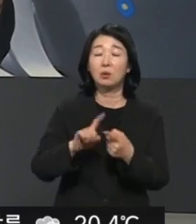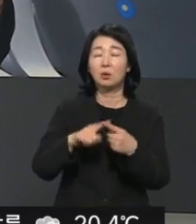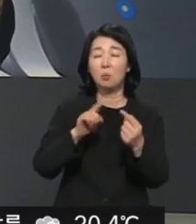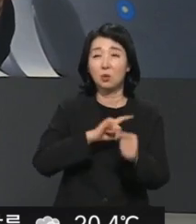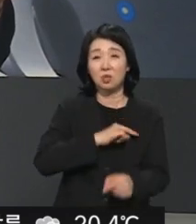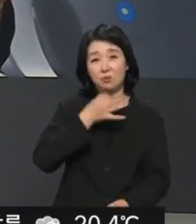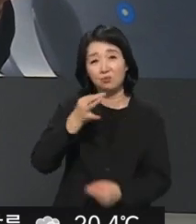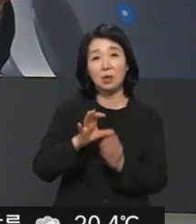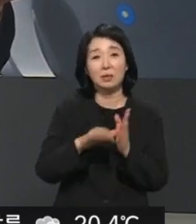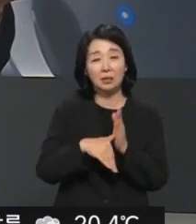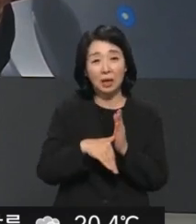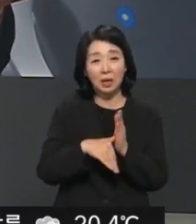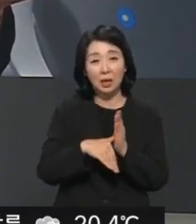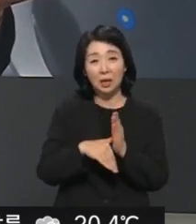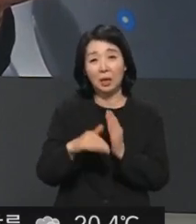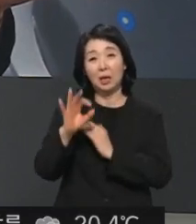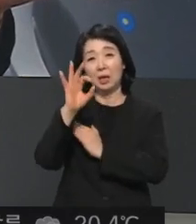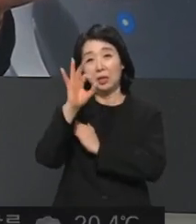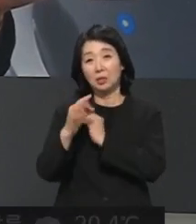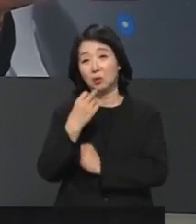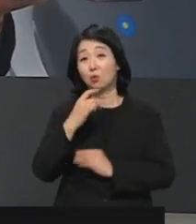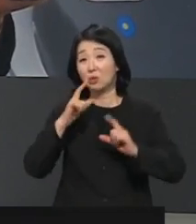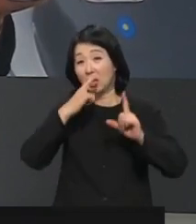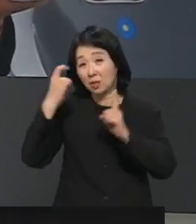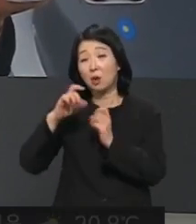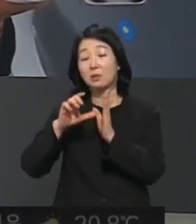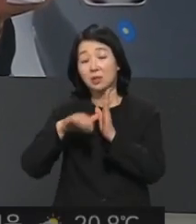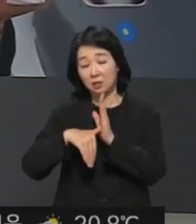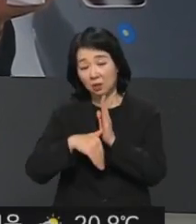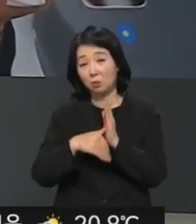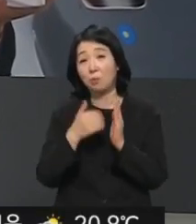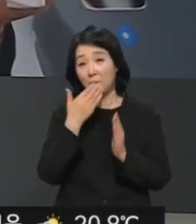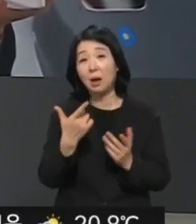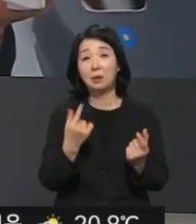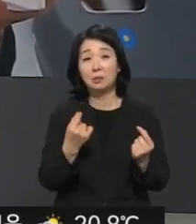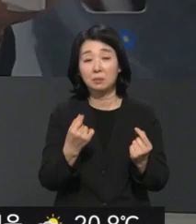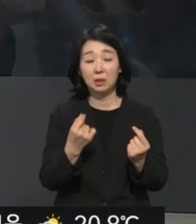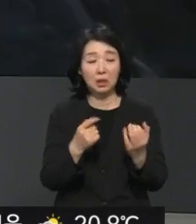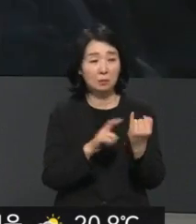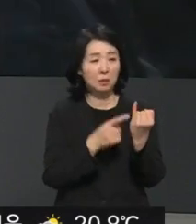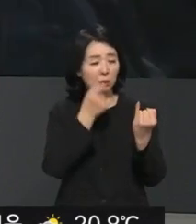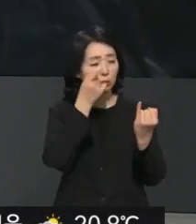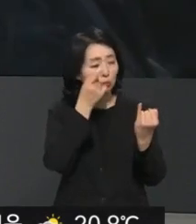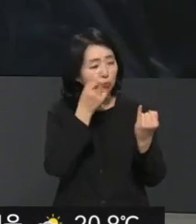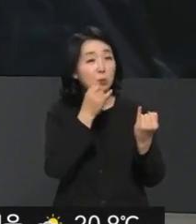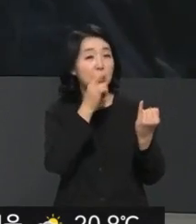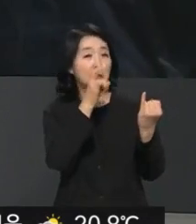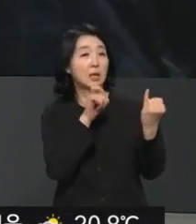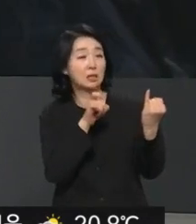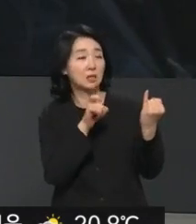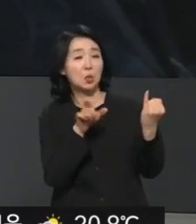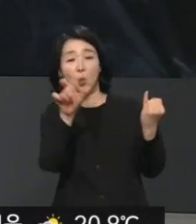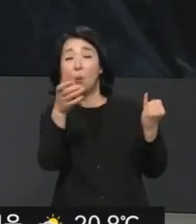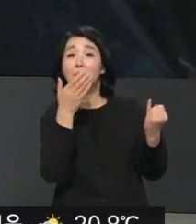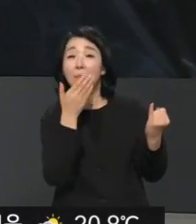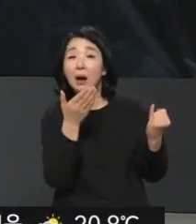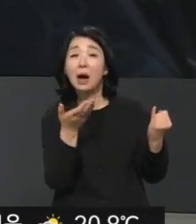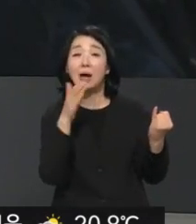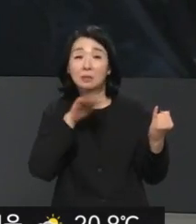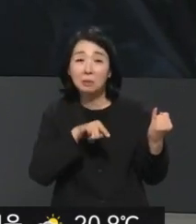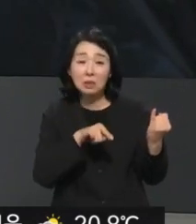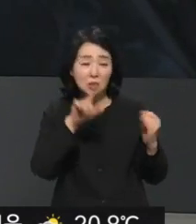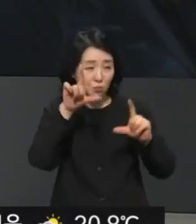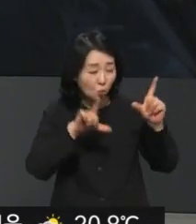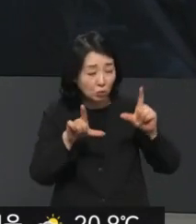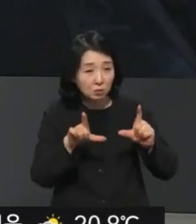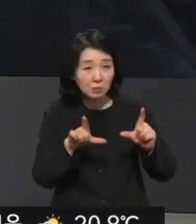서해 수호의 날 기념식에서도 그랬습니다. 이렇게 김 여사가 눈물을 훔치는 사진, 물론 올릴 수는 있습니다. 그런데 이